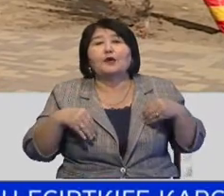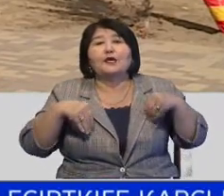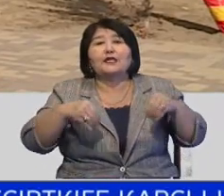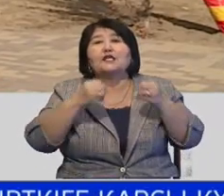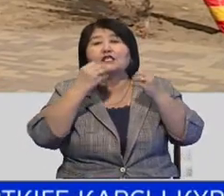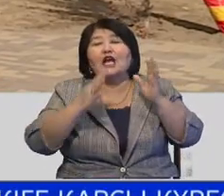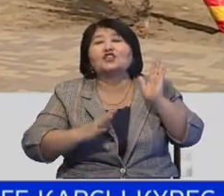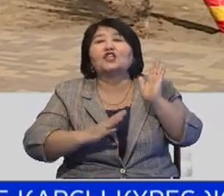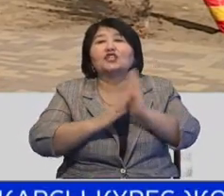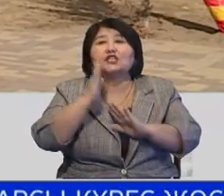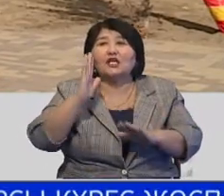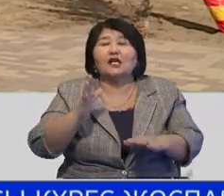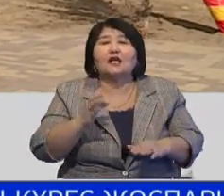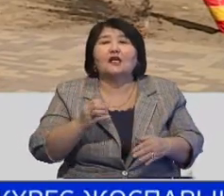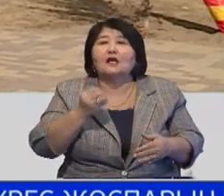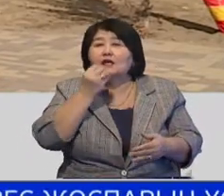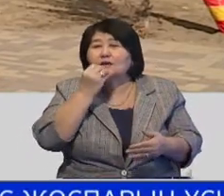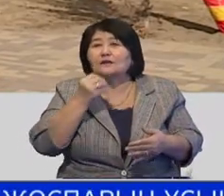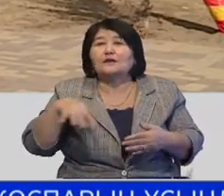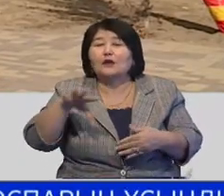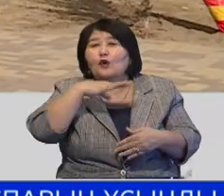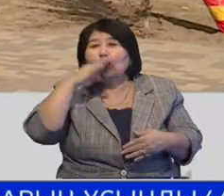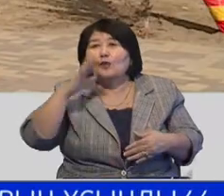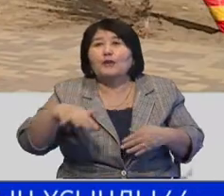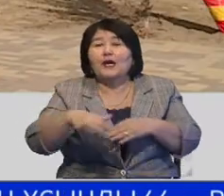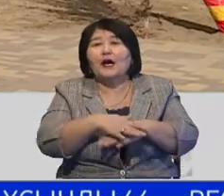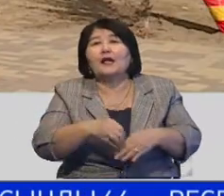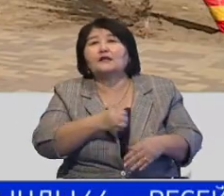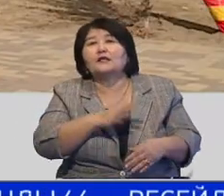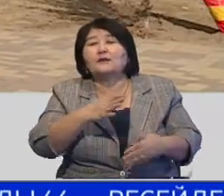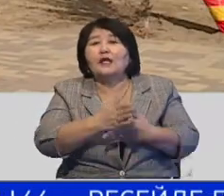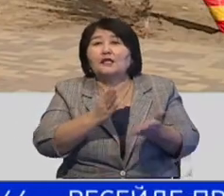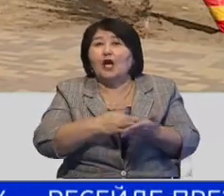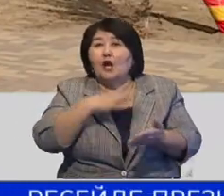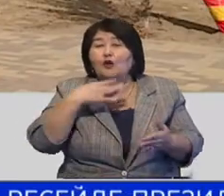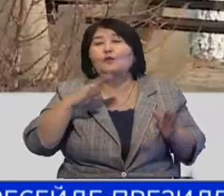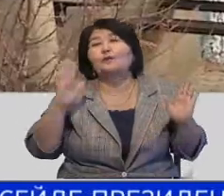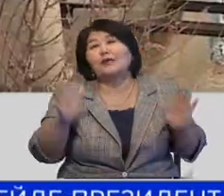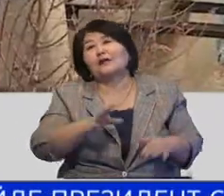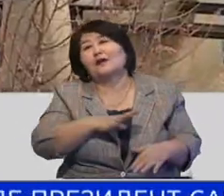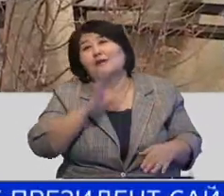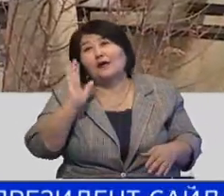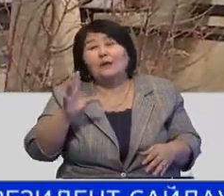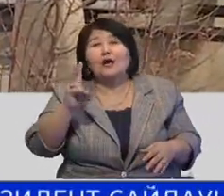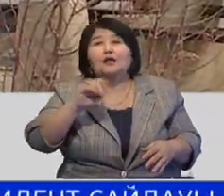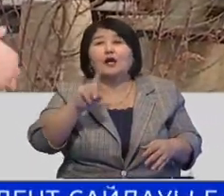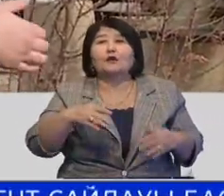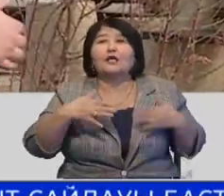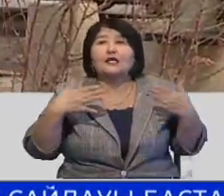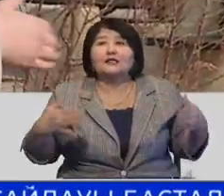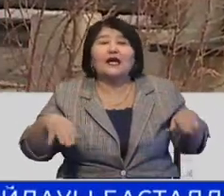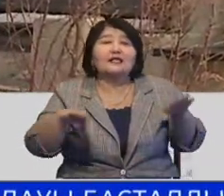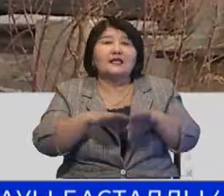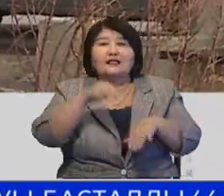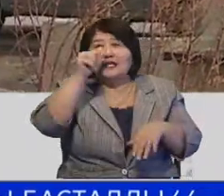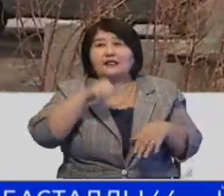jaqsı çıqadı. Irs köp boladı. Xalqda nesbe köp boladı. Nan köp bolsa, xalq bay boladı. Nauruz kengdik pen tengdik